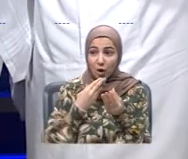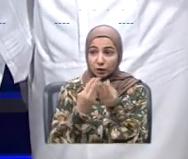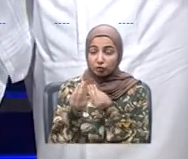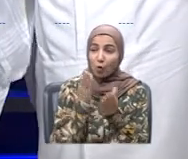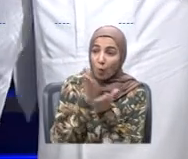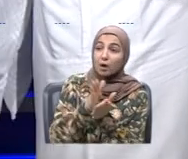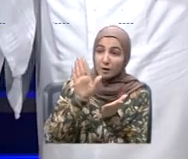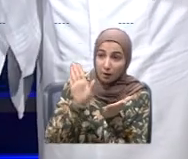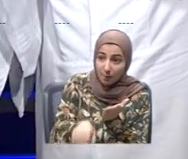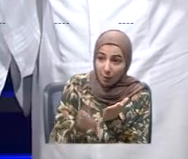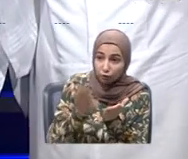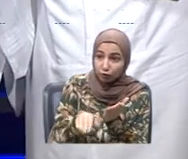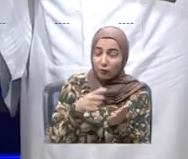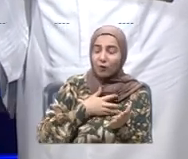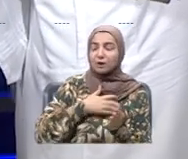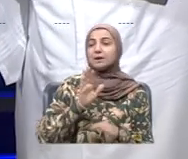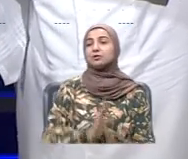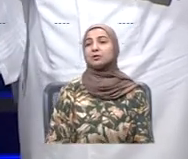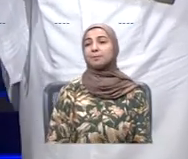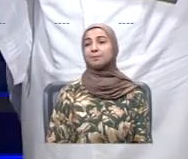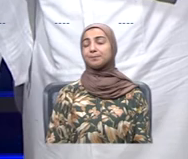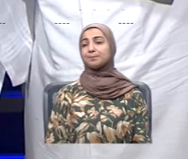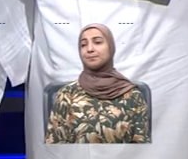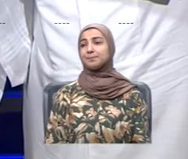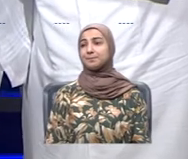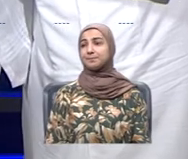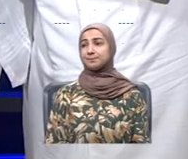واقعه المعيش. السؤال